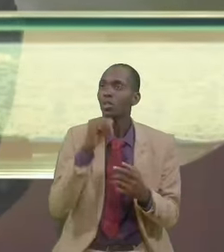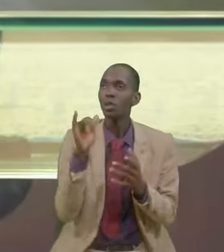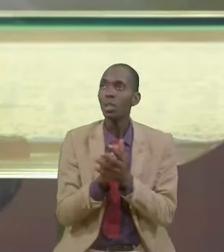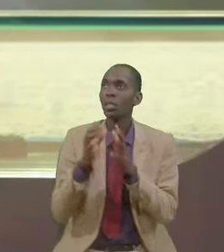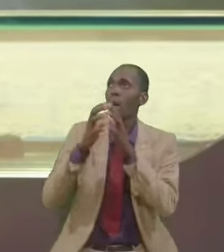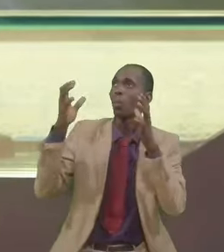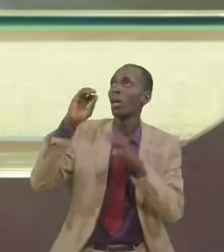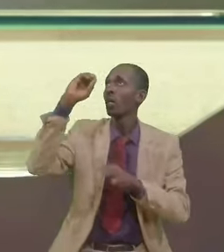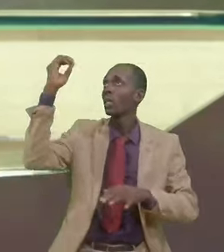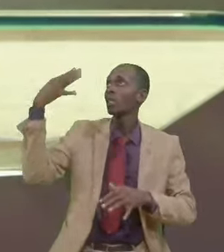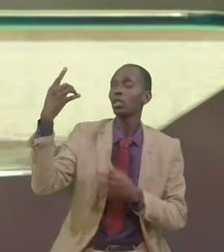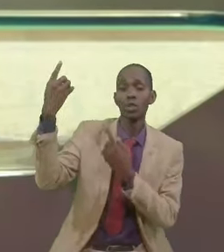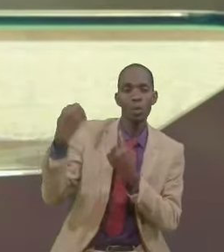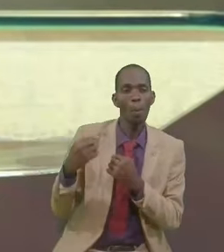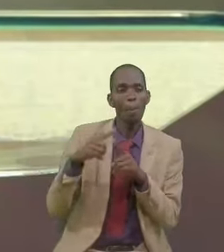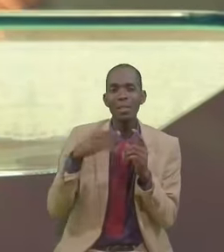sauver, il a dit